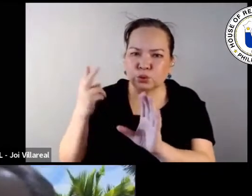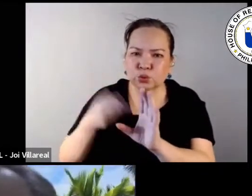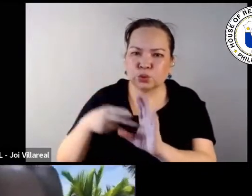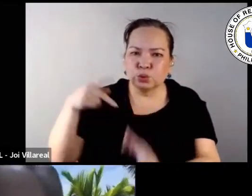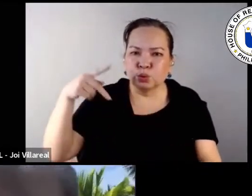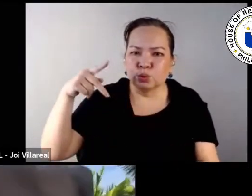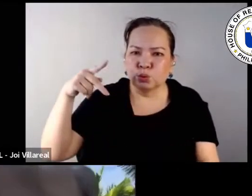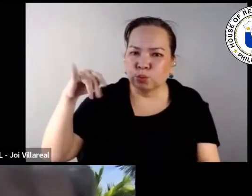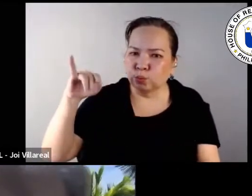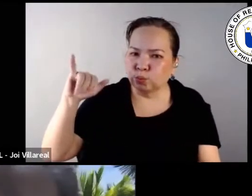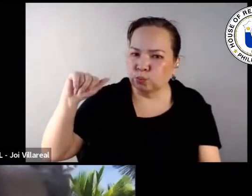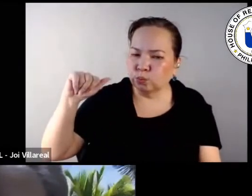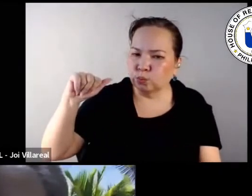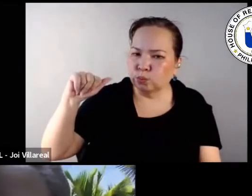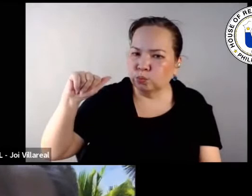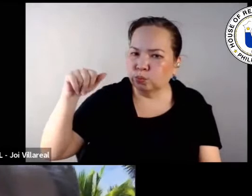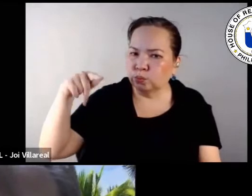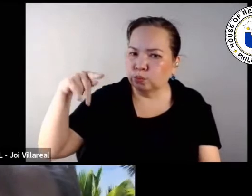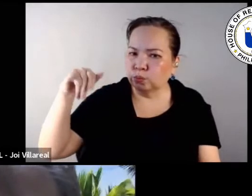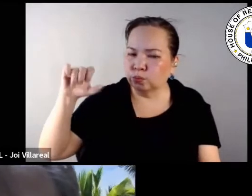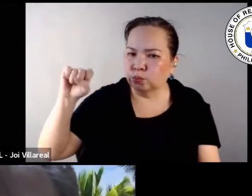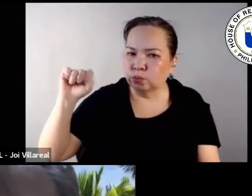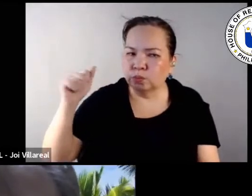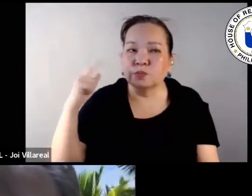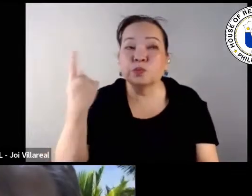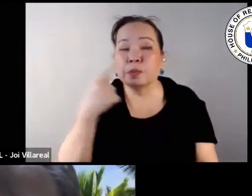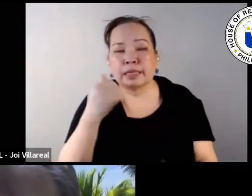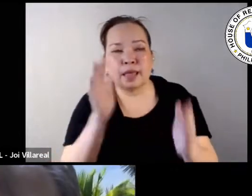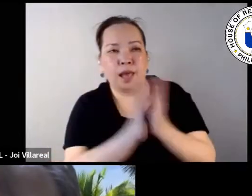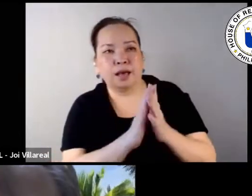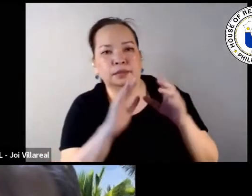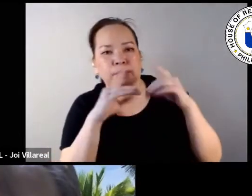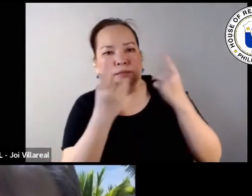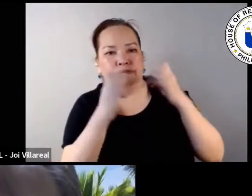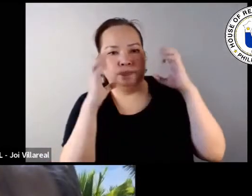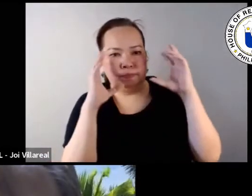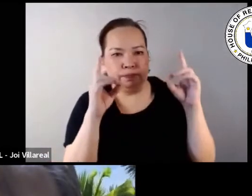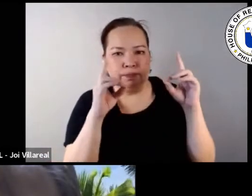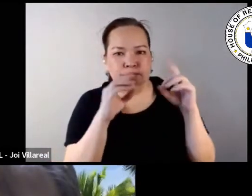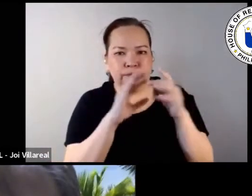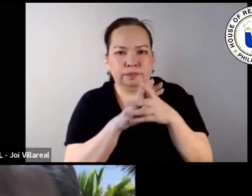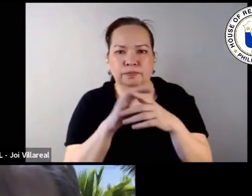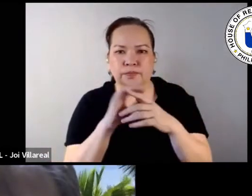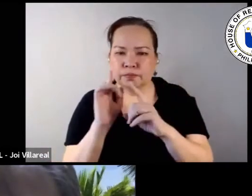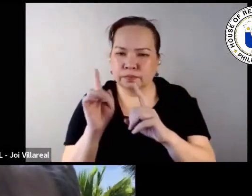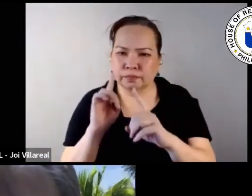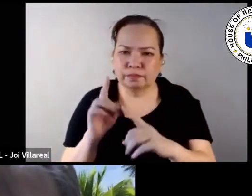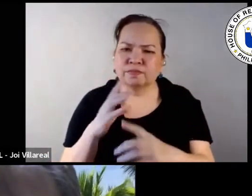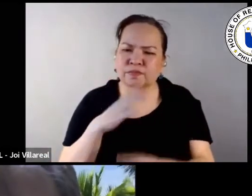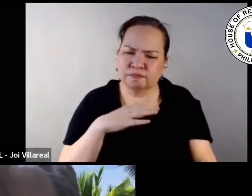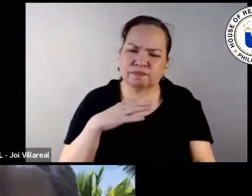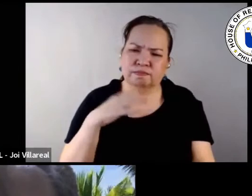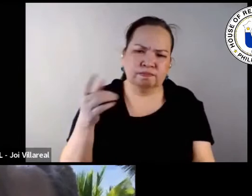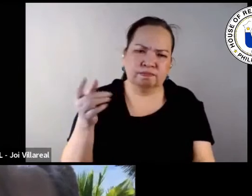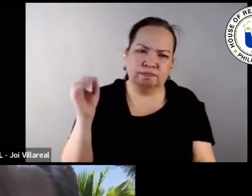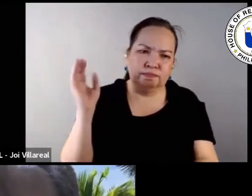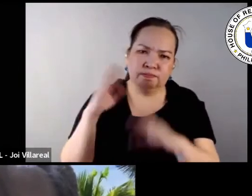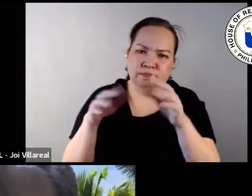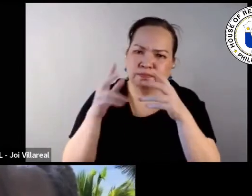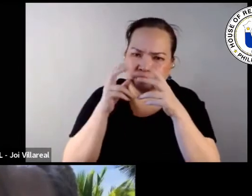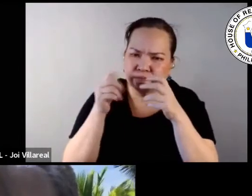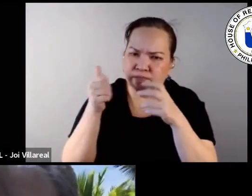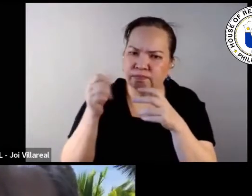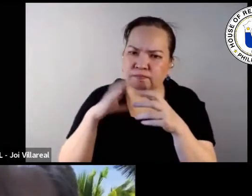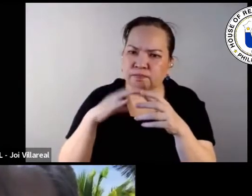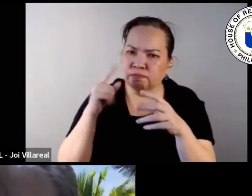point is we asked the Department of Education para doon sa nahimay. Dr. Nolasco, you know, we have no problem listening to you, pero